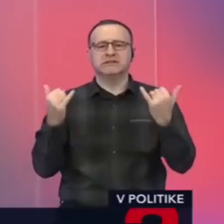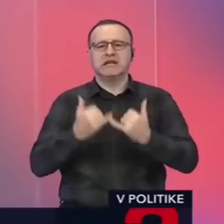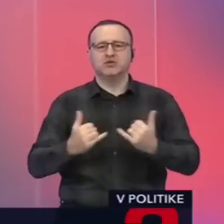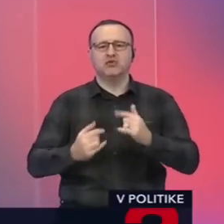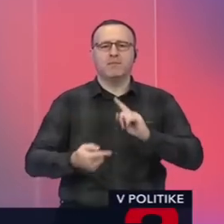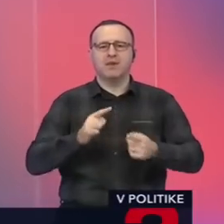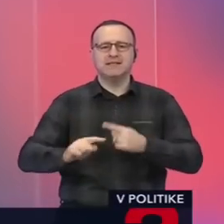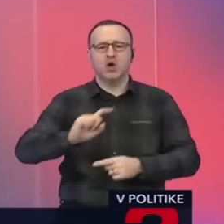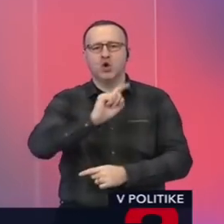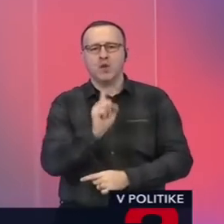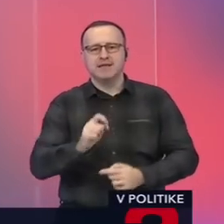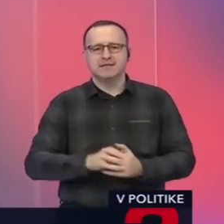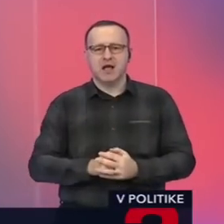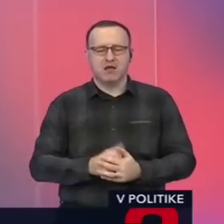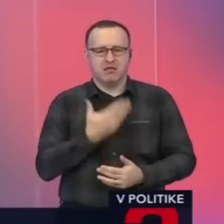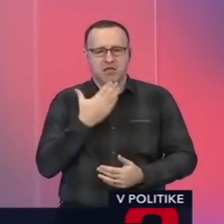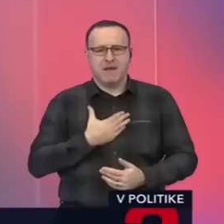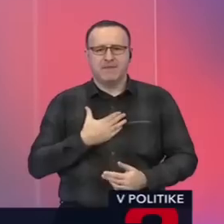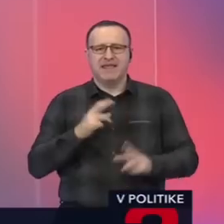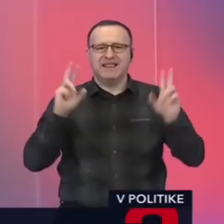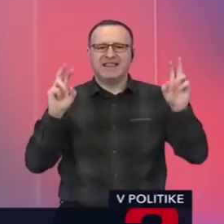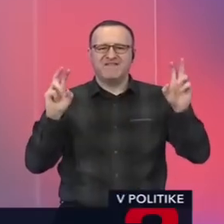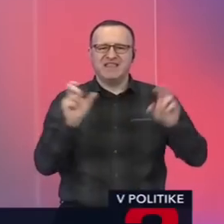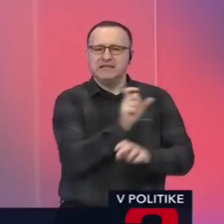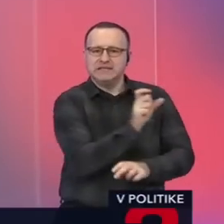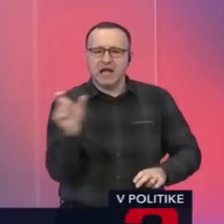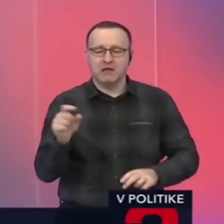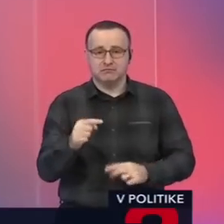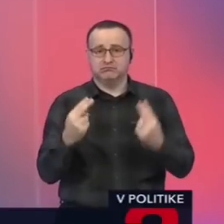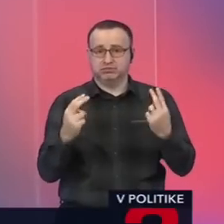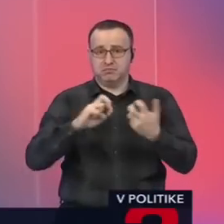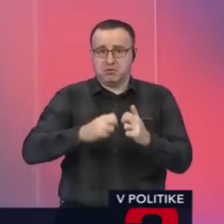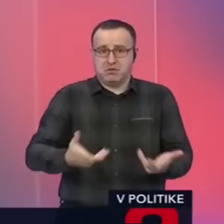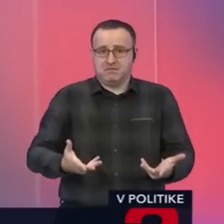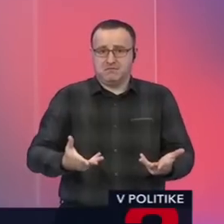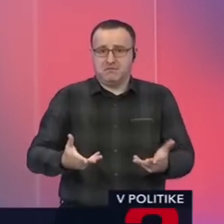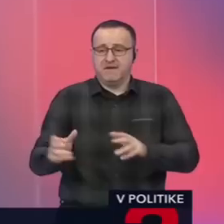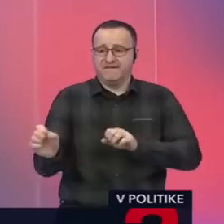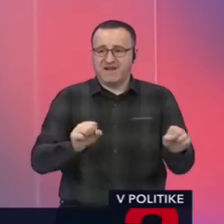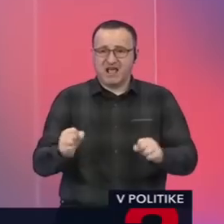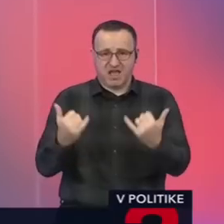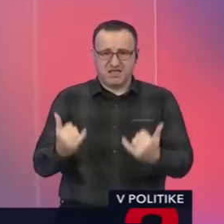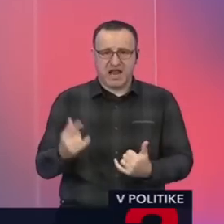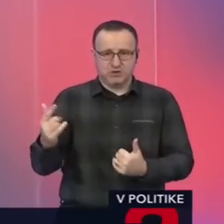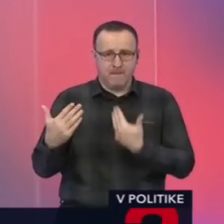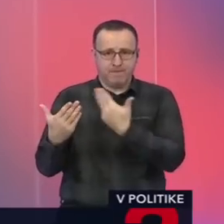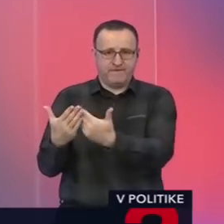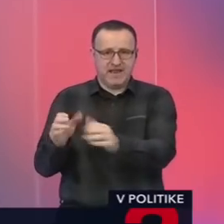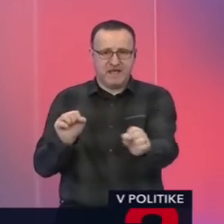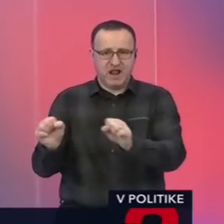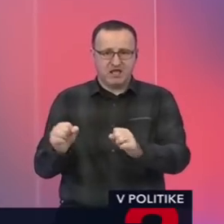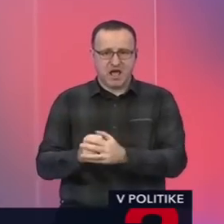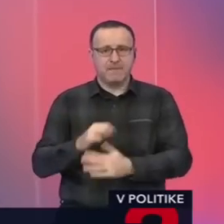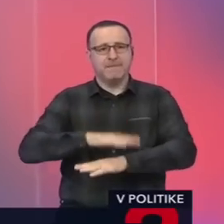zahranično-politické otázky. Tu nemáme zadefinovanú a tu je ten zásadný problém, pretože vláda v takejto situácii ešte nebola, keď